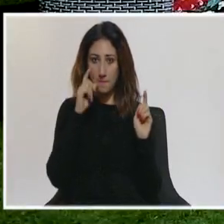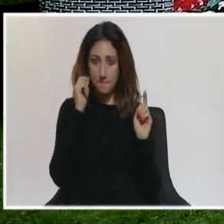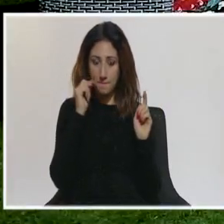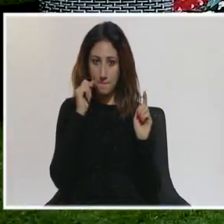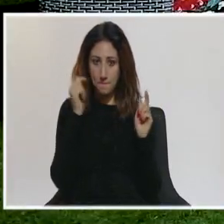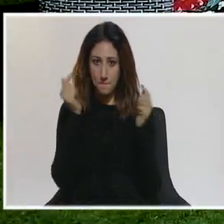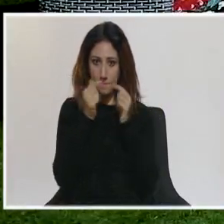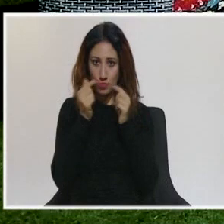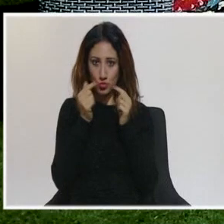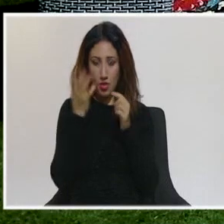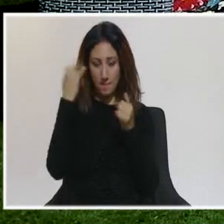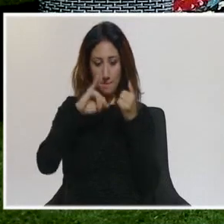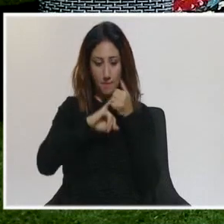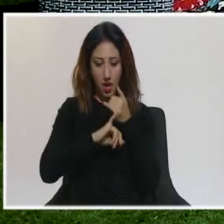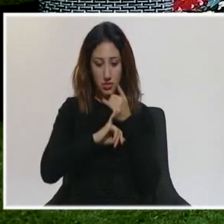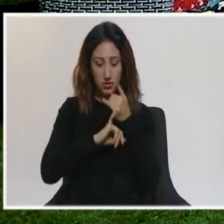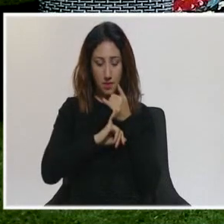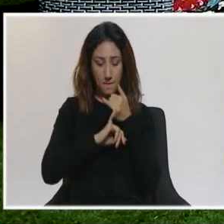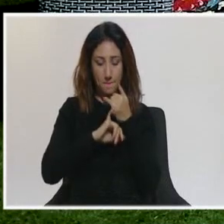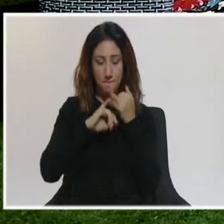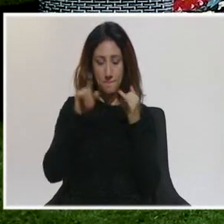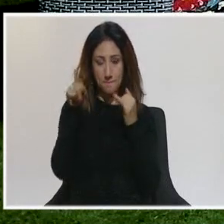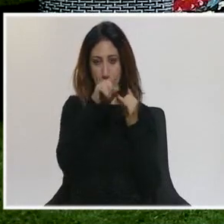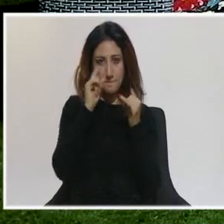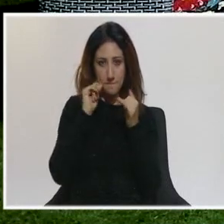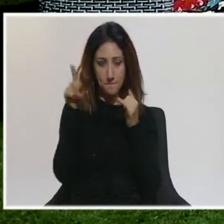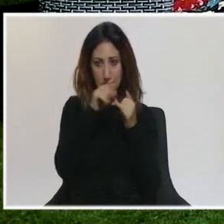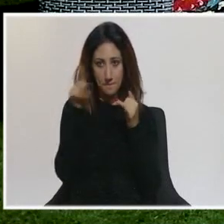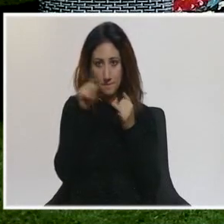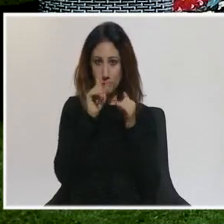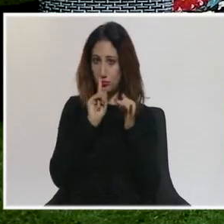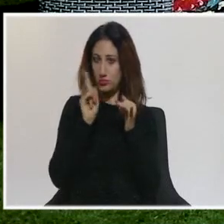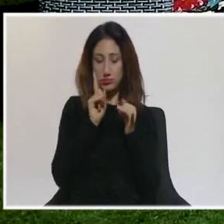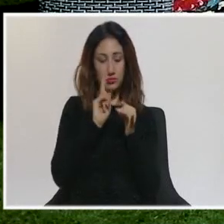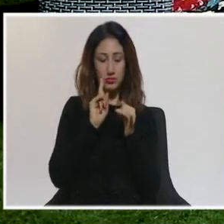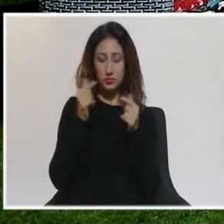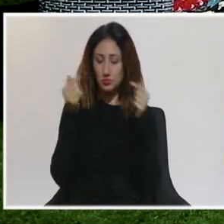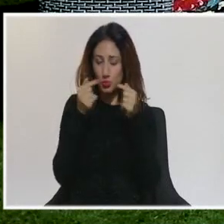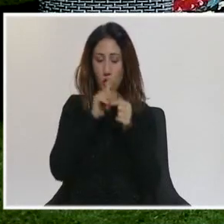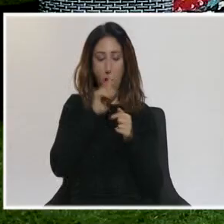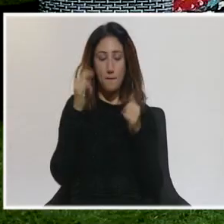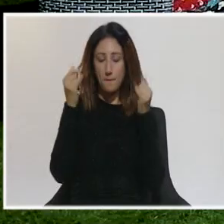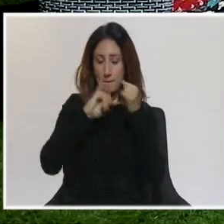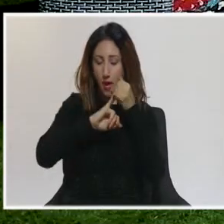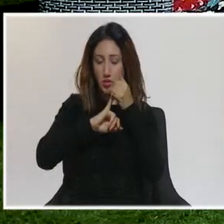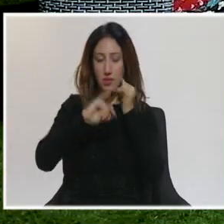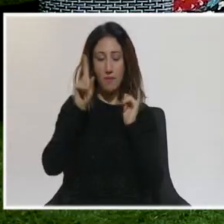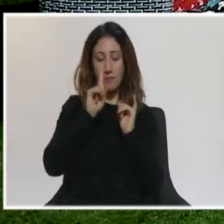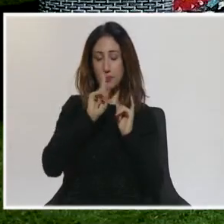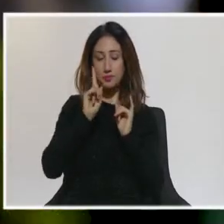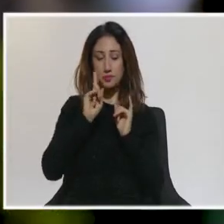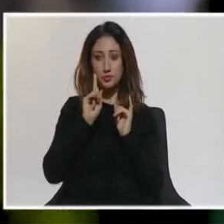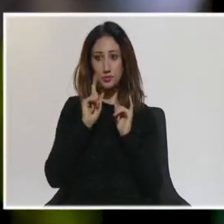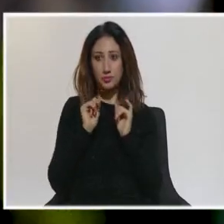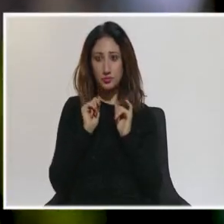حصل وبابا خاصم حد فيكم وقرروا ما يكلموش؟ لا صعبة قوي. لا مش تبعه خالص. لا صعب. لا لا